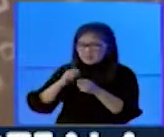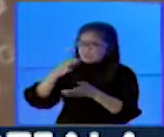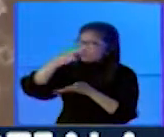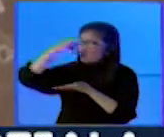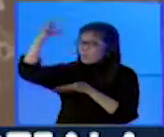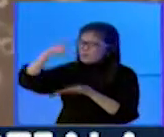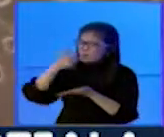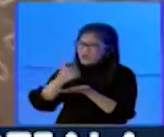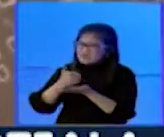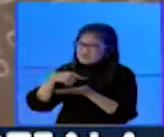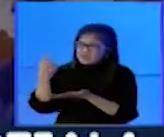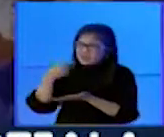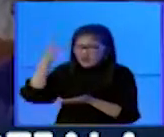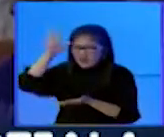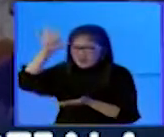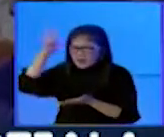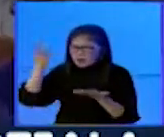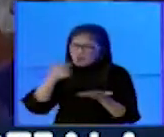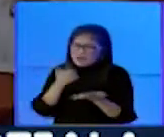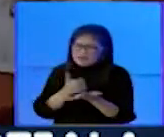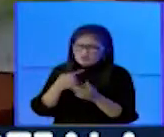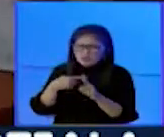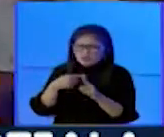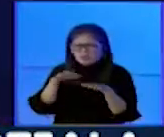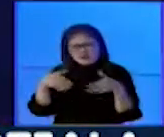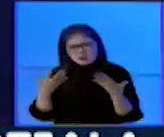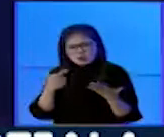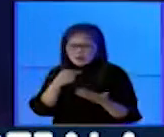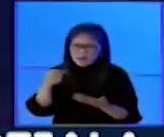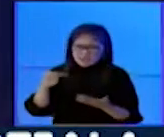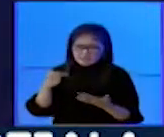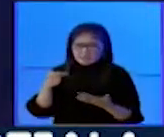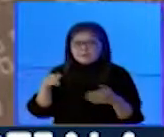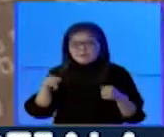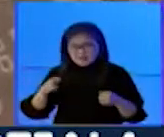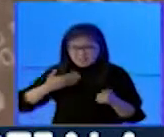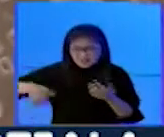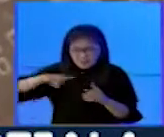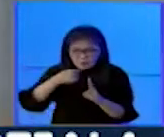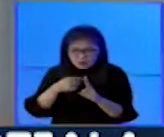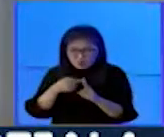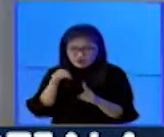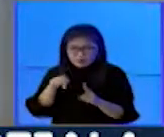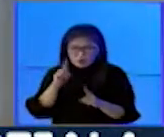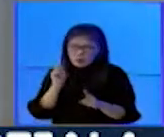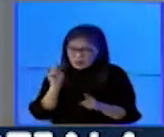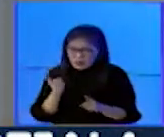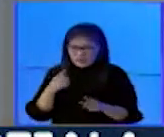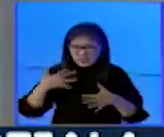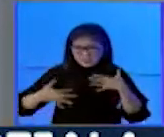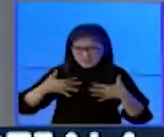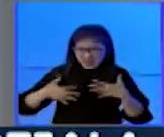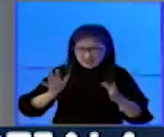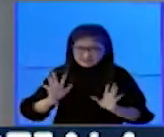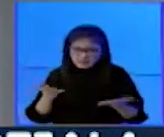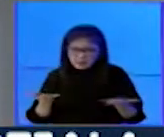apakah kita ini sebenarnya positif atau negatif. Karena tidak semua juga yang positif ada gejala. Coba kita berpikir,